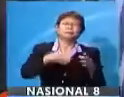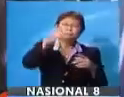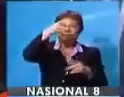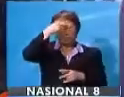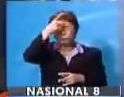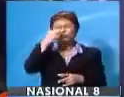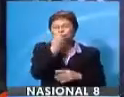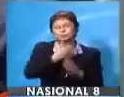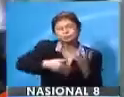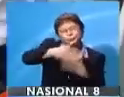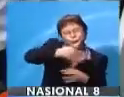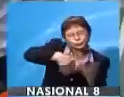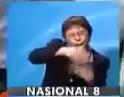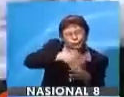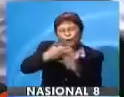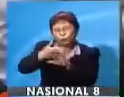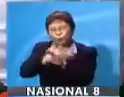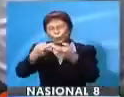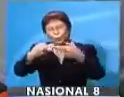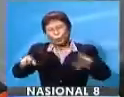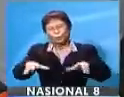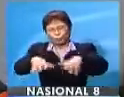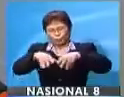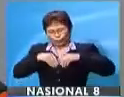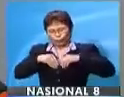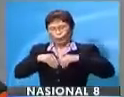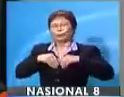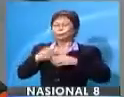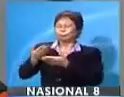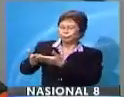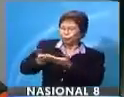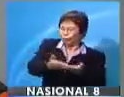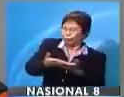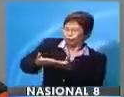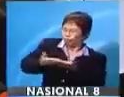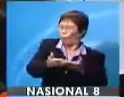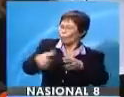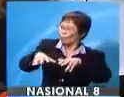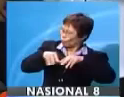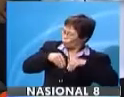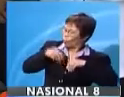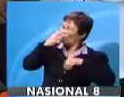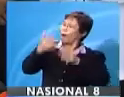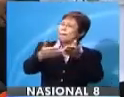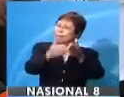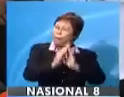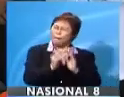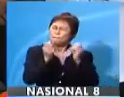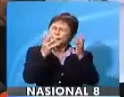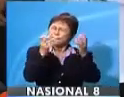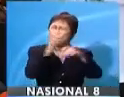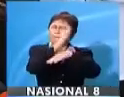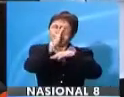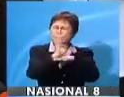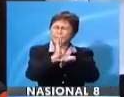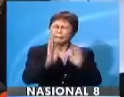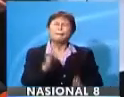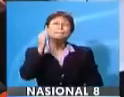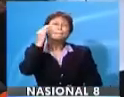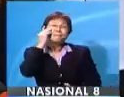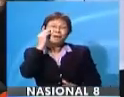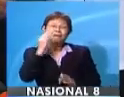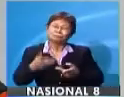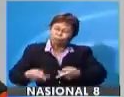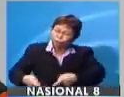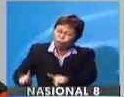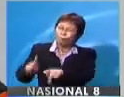Bumi Putra sebelum majlis perasmian menerima pelbagai cadangan. Ini termasuk permintaan supaya lebih ramai peniaga Bumi Putra